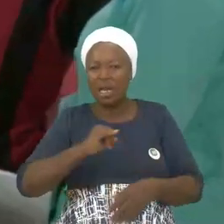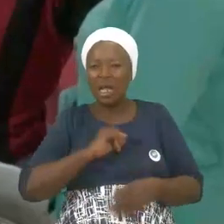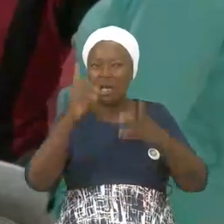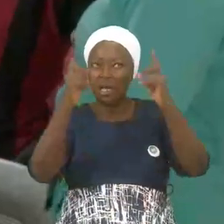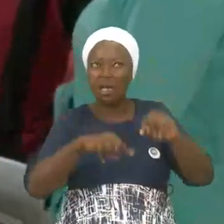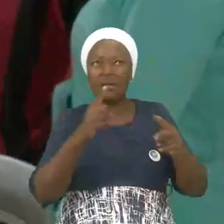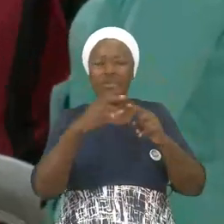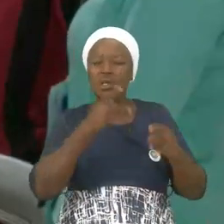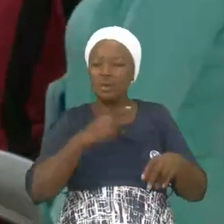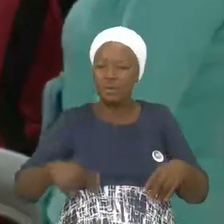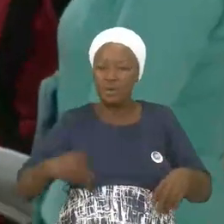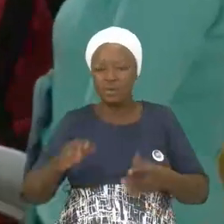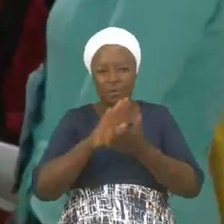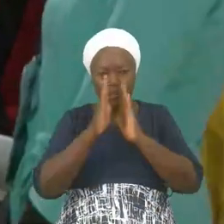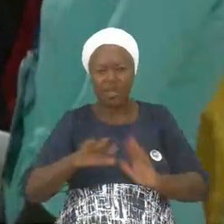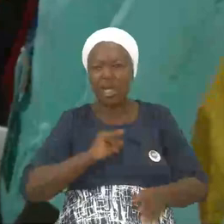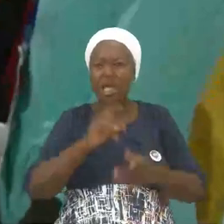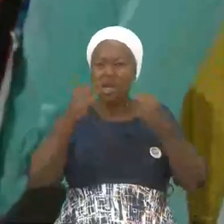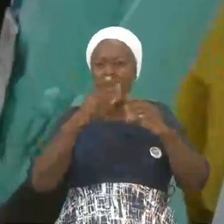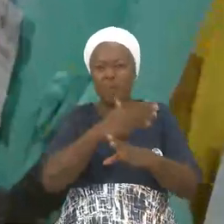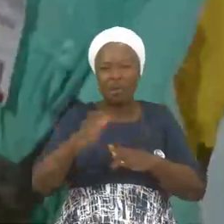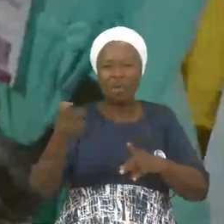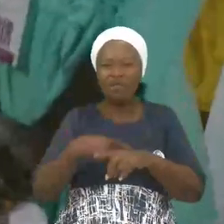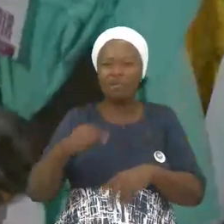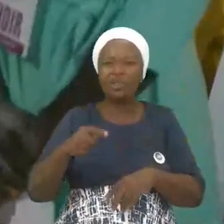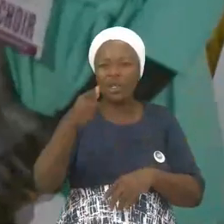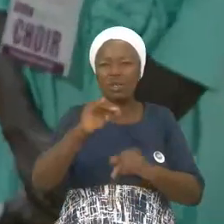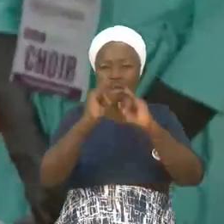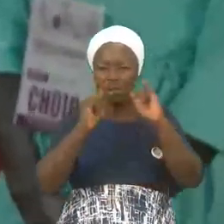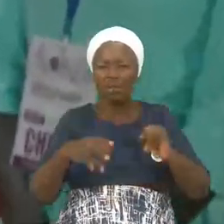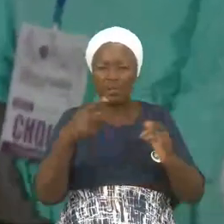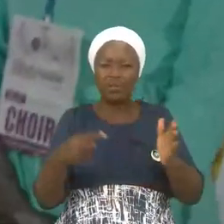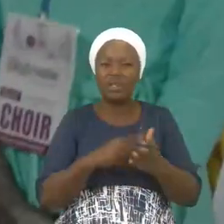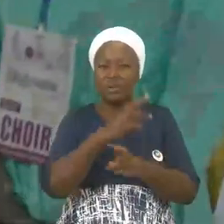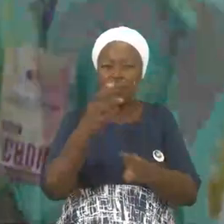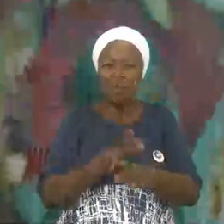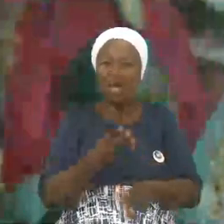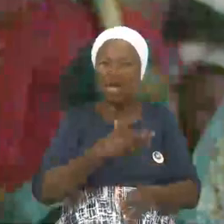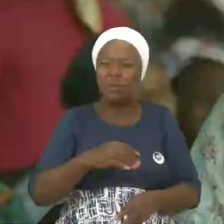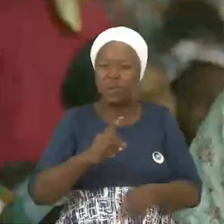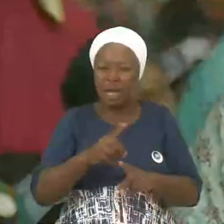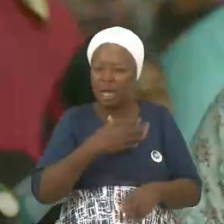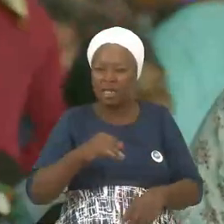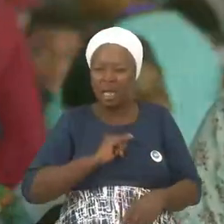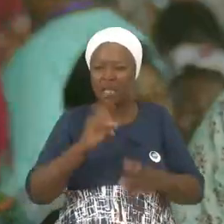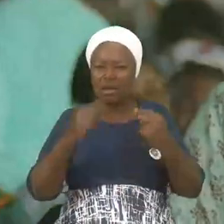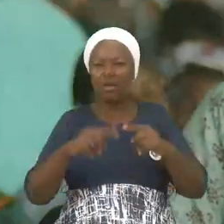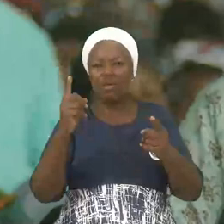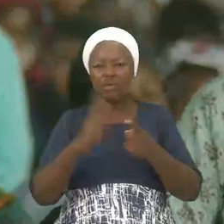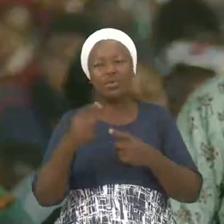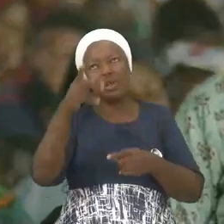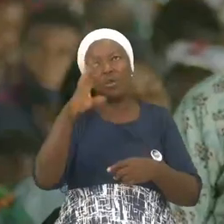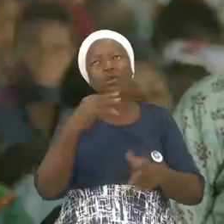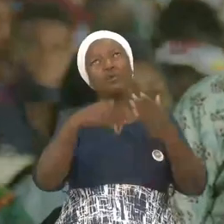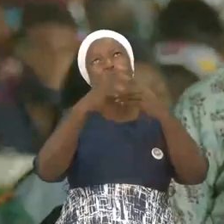me détourne du prince de la perdition. Et je viens au prince de la paix. Je me détourne du Dieu de ce monde.